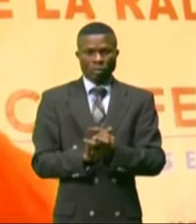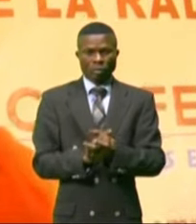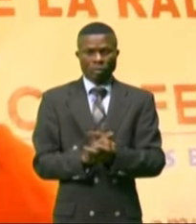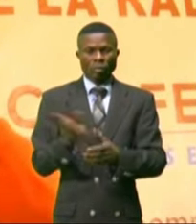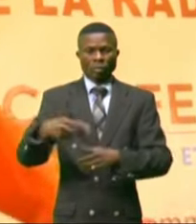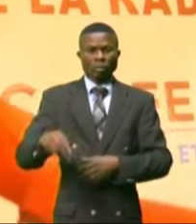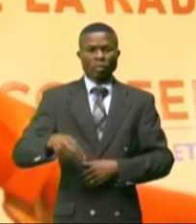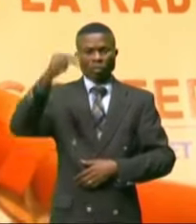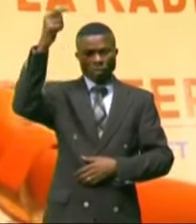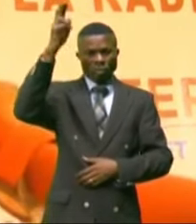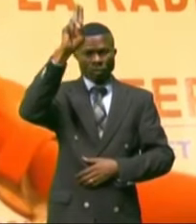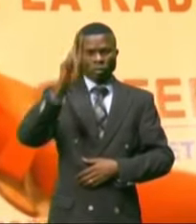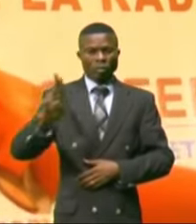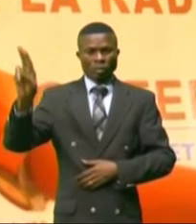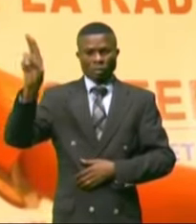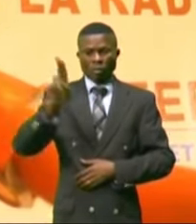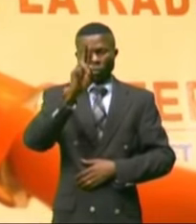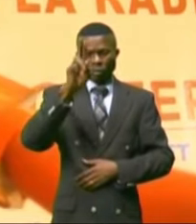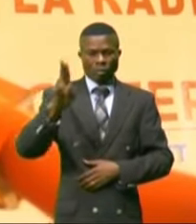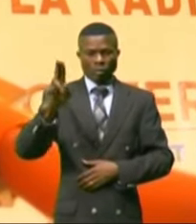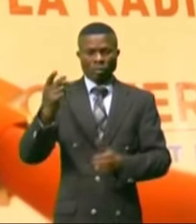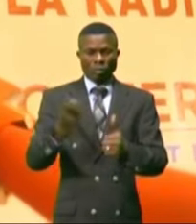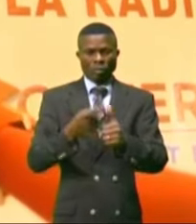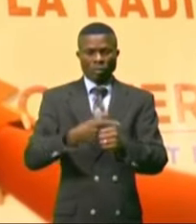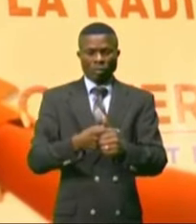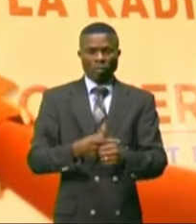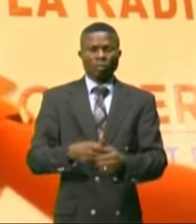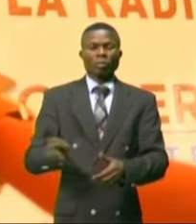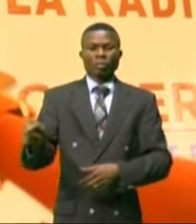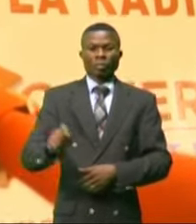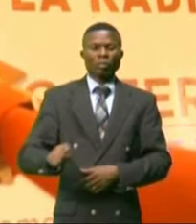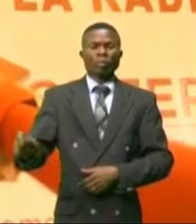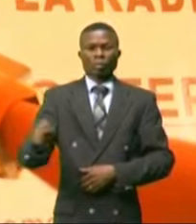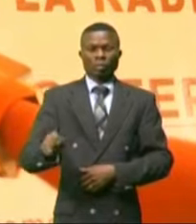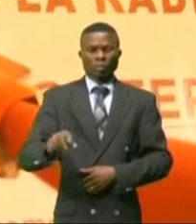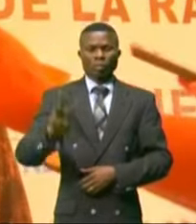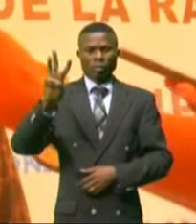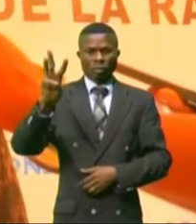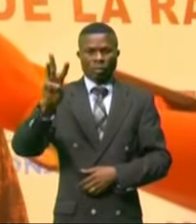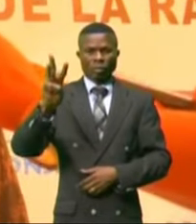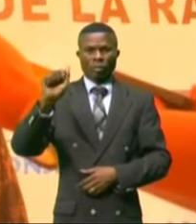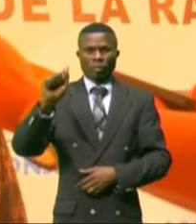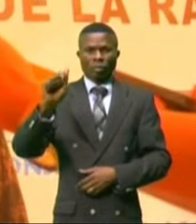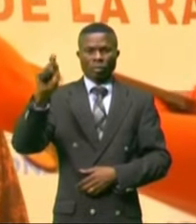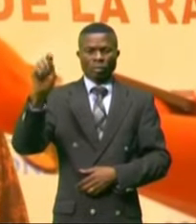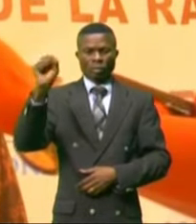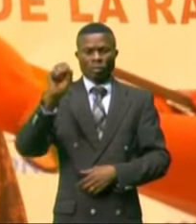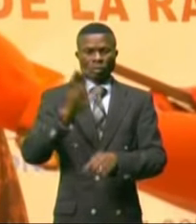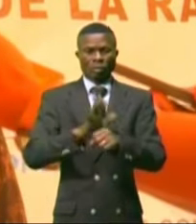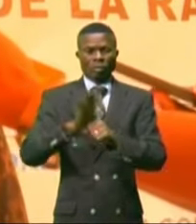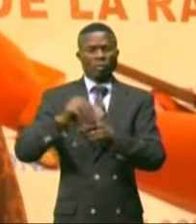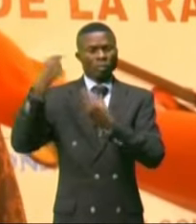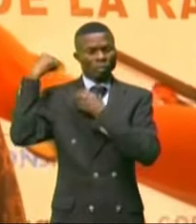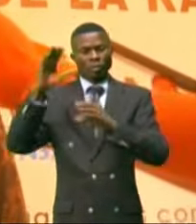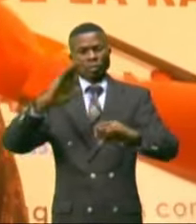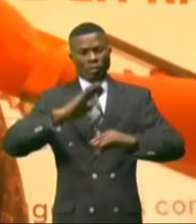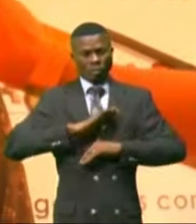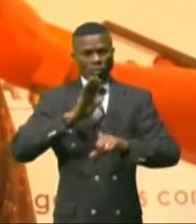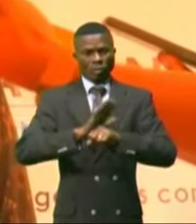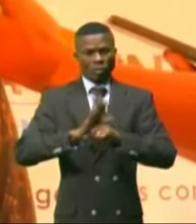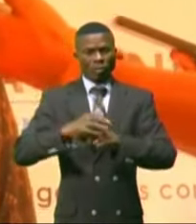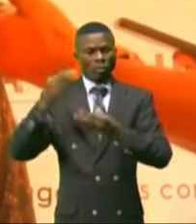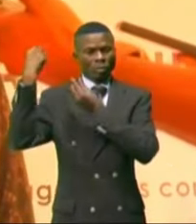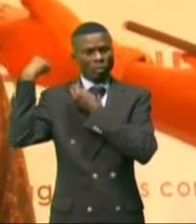province du Haut-Kélé, c'est notamment en territoire de Watsa qu'il y a un grand nombre de radios. Pour nous, c'est un motif de satisfaction que la